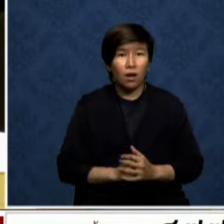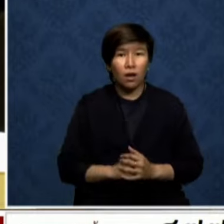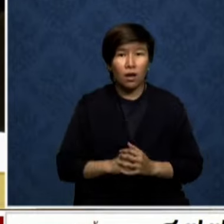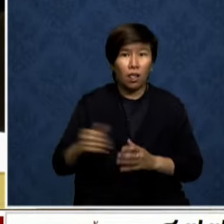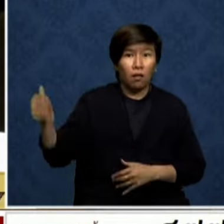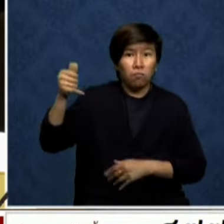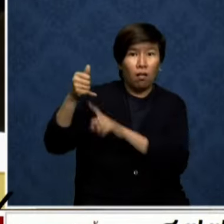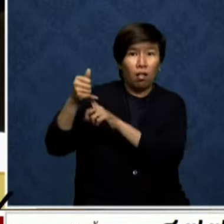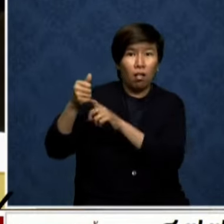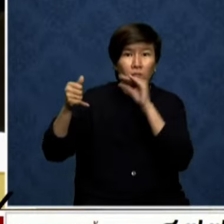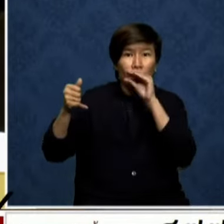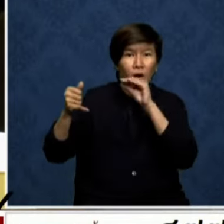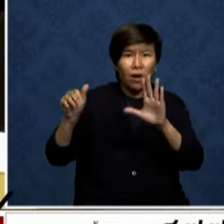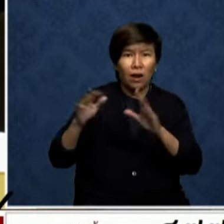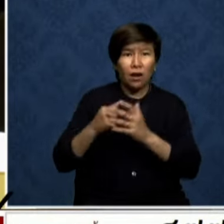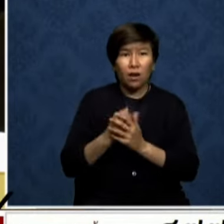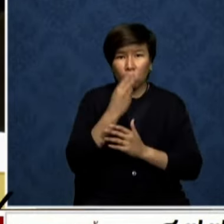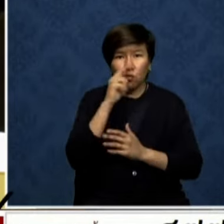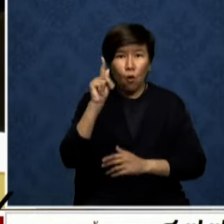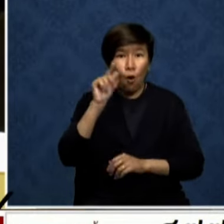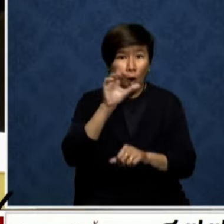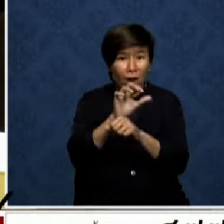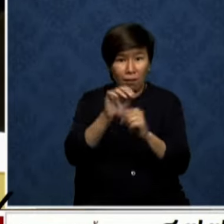วนไปอ่านข้อมาครับใหดี ไน้อง